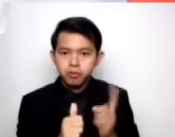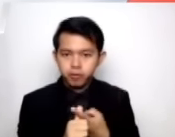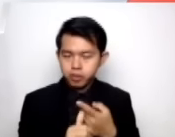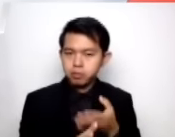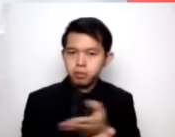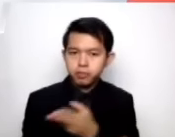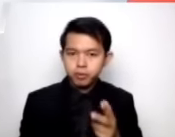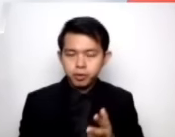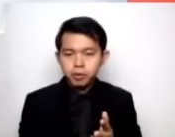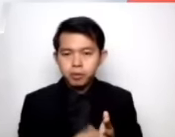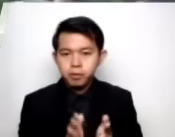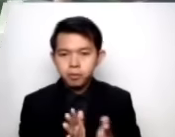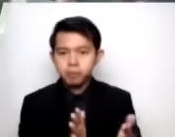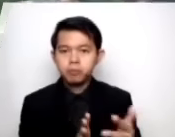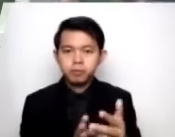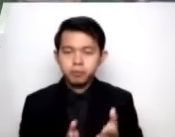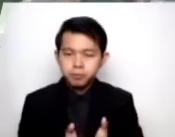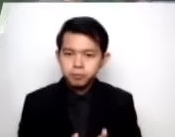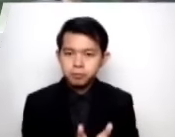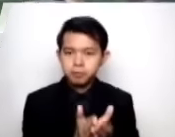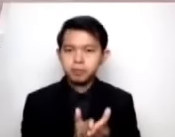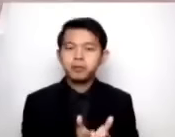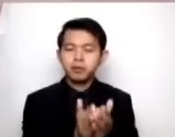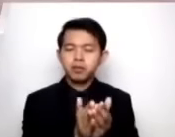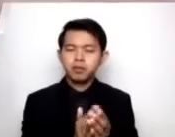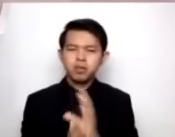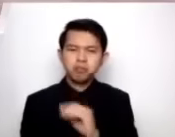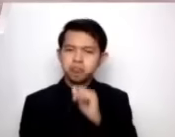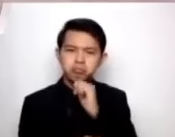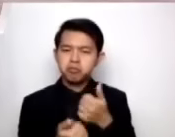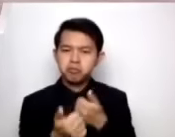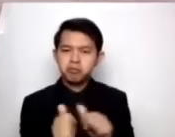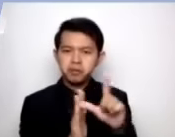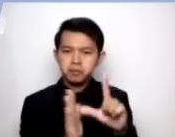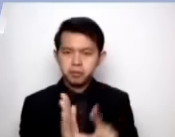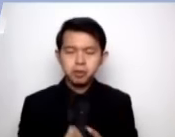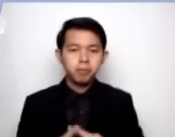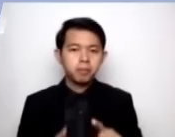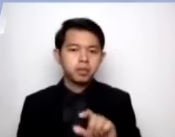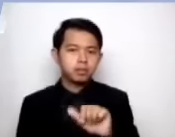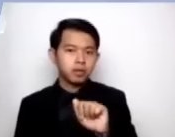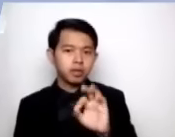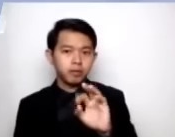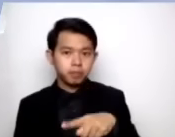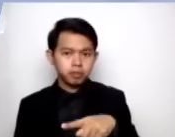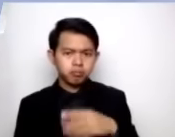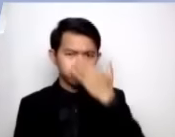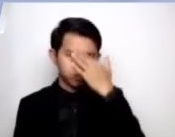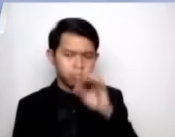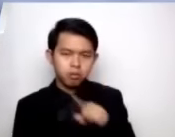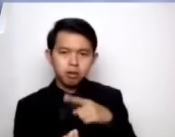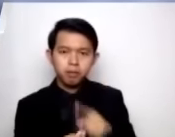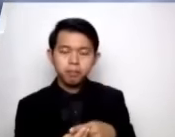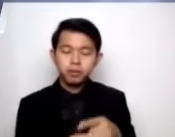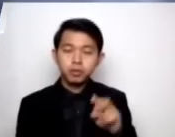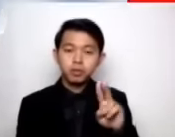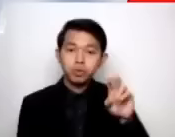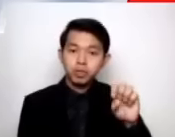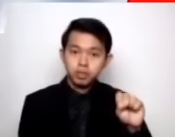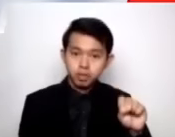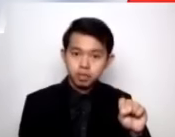unlawful ng US Navy. Ang Armed Forces of the Philippines sinabing hindi nila alam ang tungkol sa pagdaan ng USS Preble sa Spratlys.